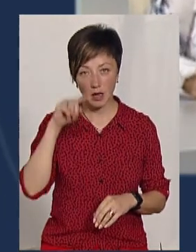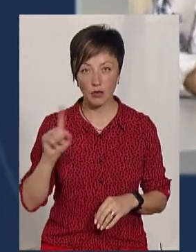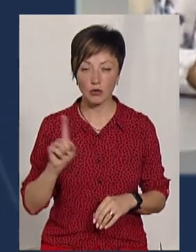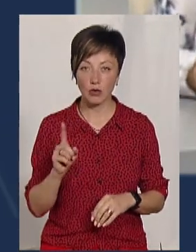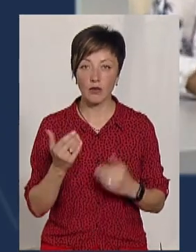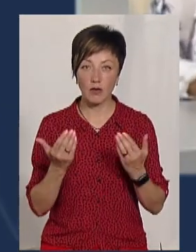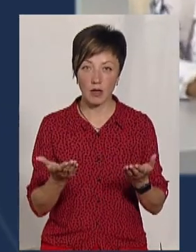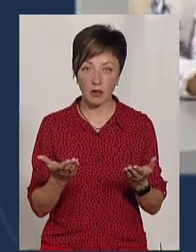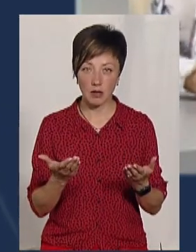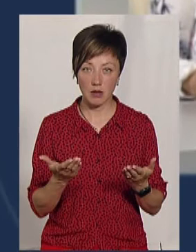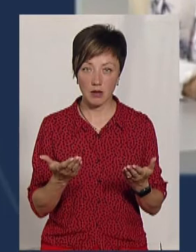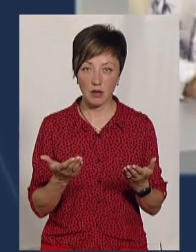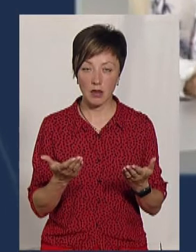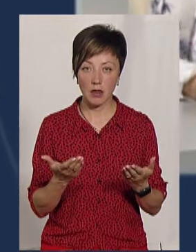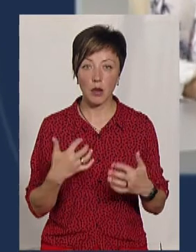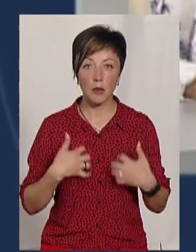що ви